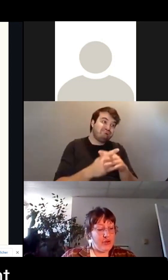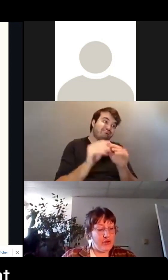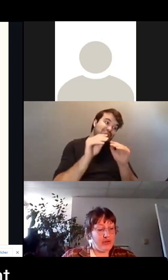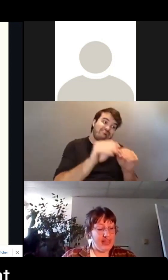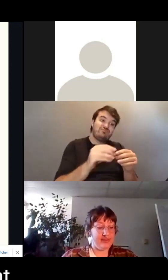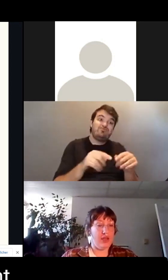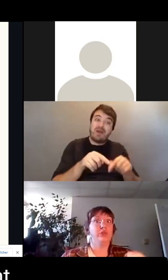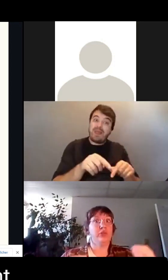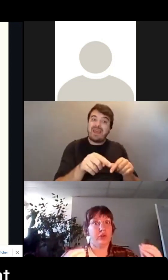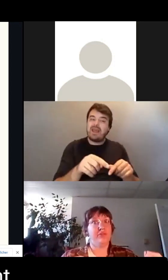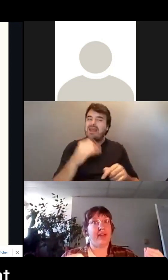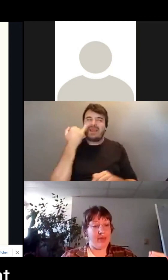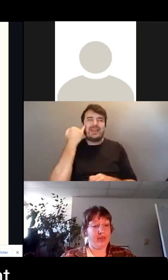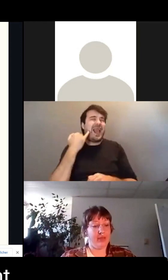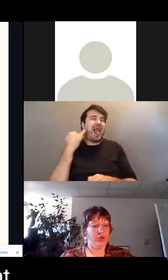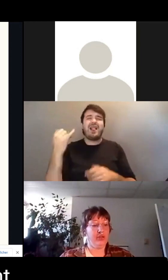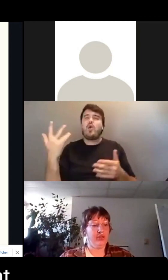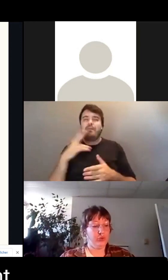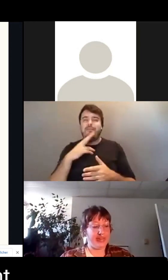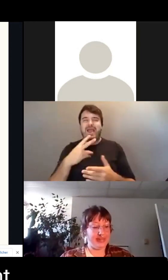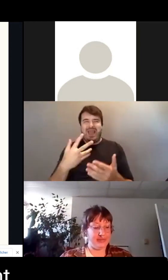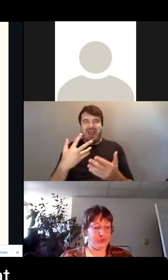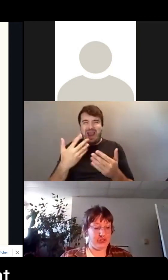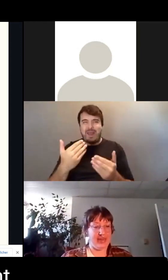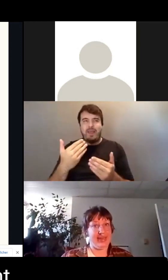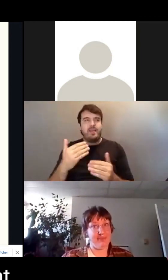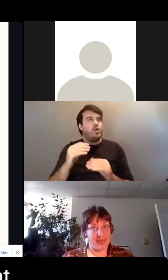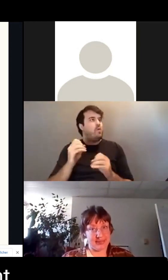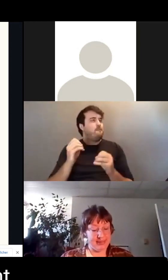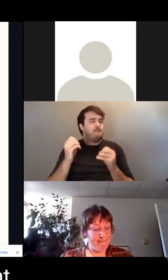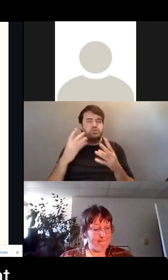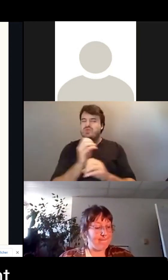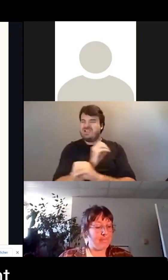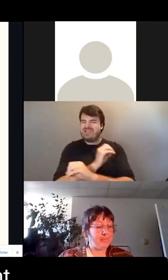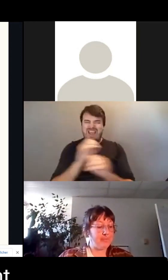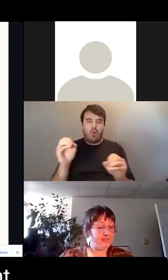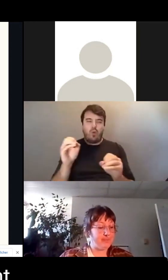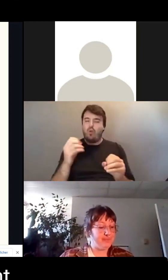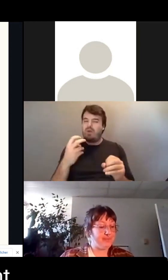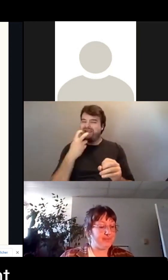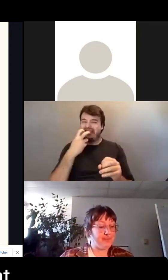serait d'attendre là, vraiment que tout risque de gel est passé.